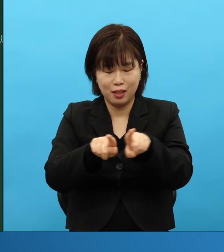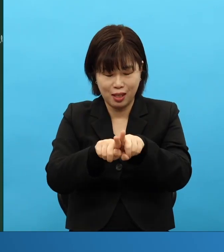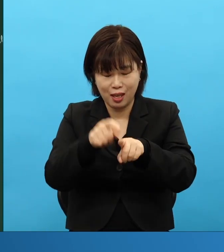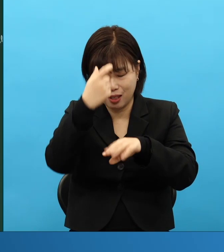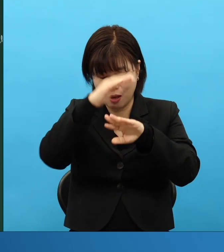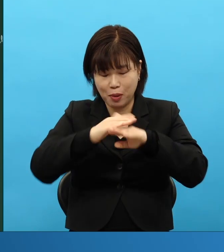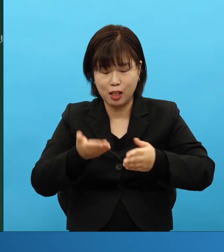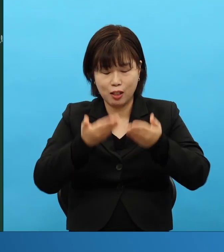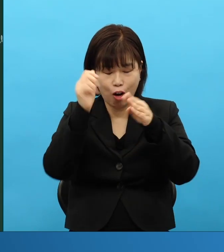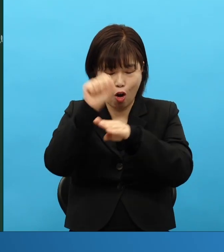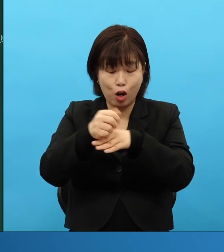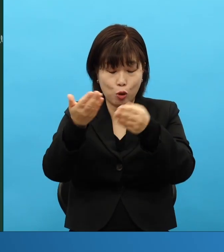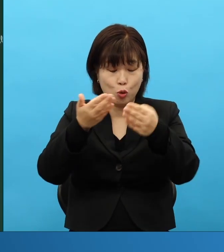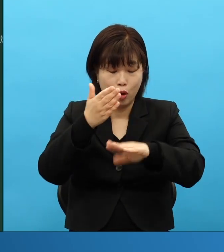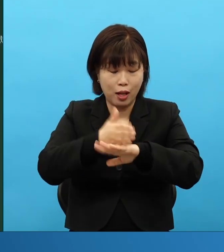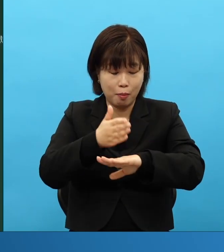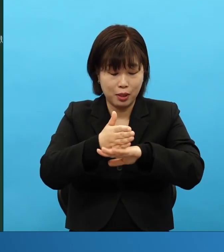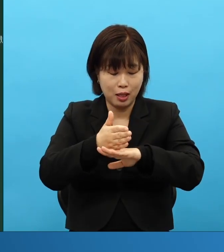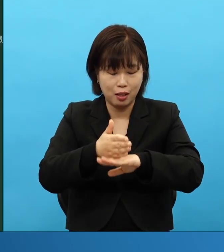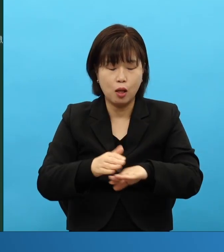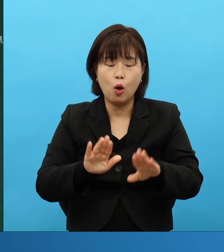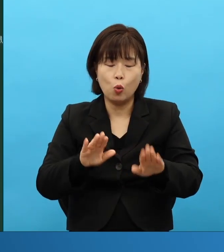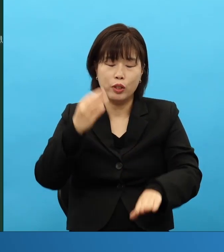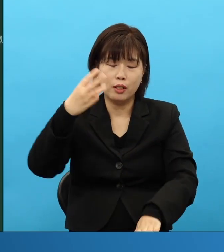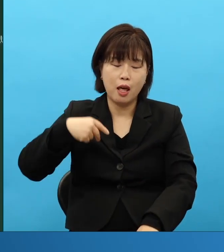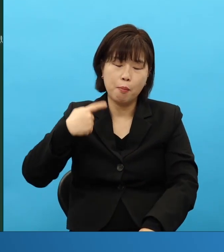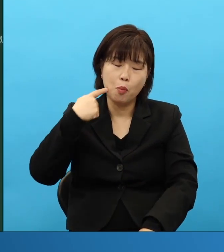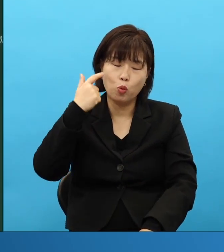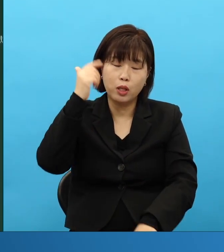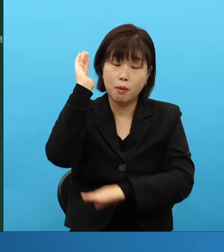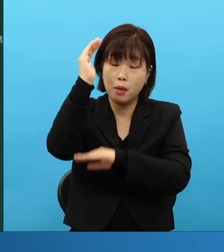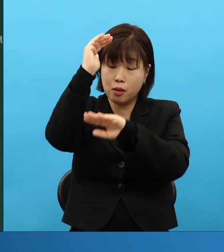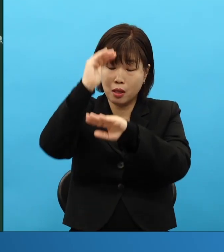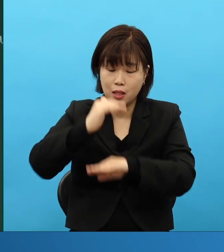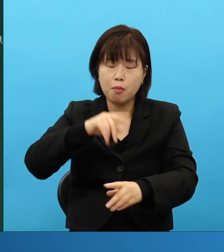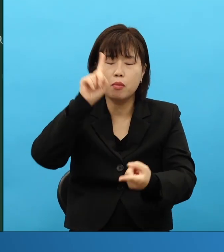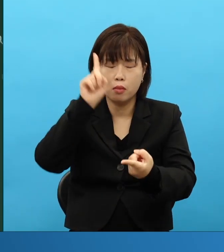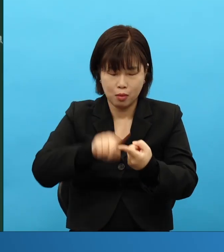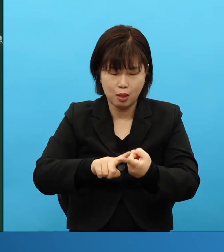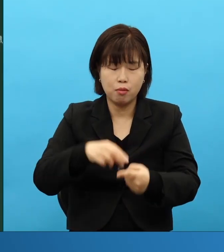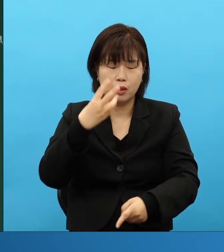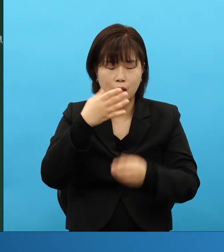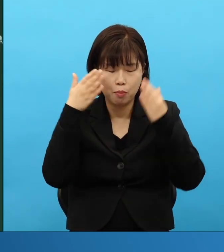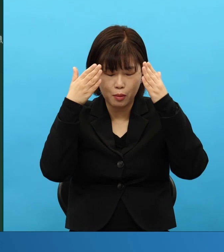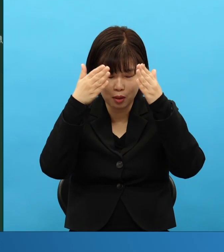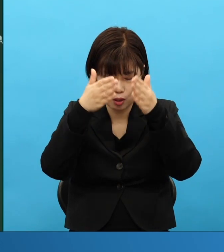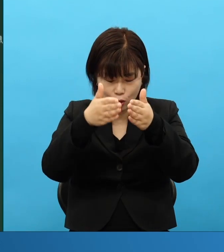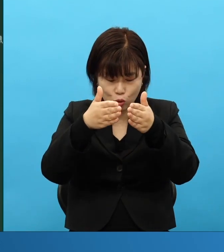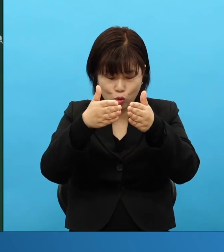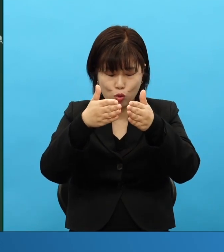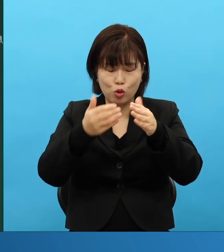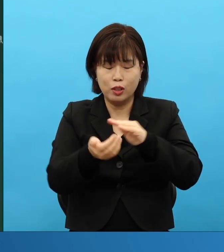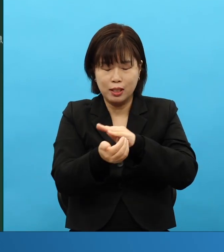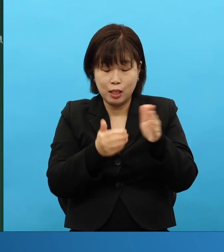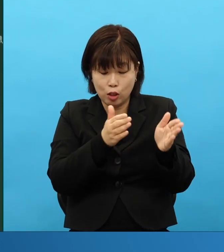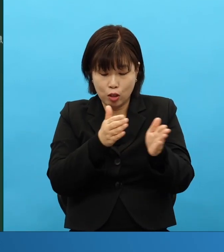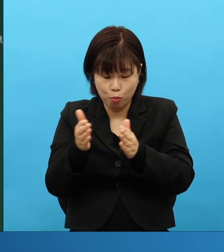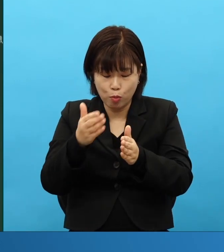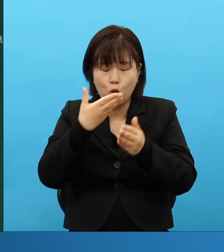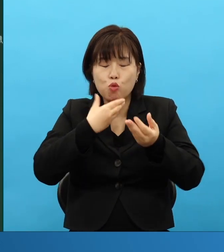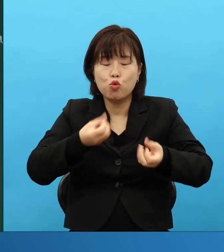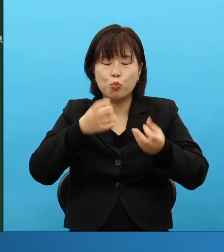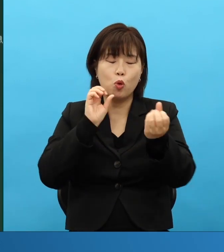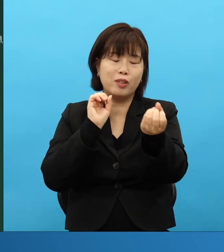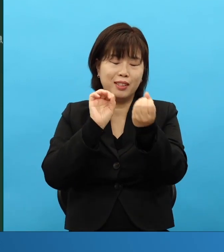목사님을 통해서 주신 언약의 말씀 붙잡고 3집중 축복 응답을 누리는 모든 렘넌트들에게 축복하여